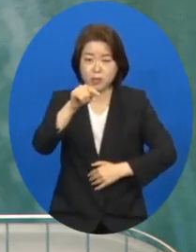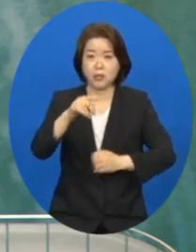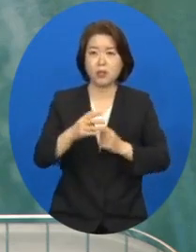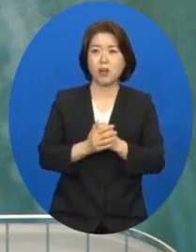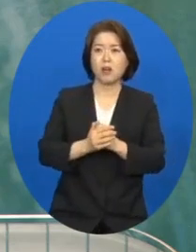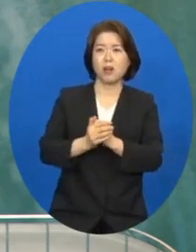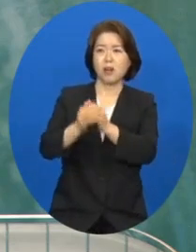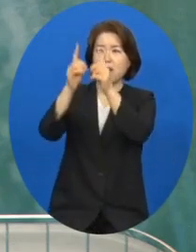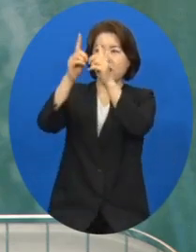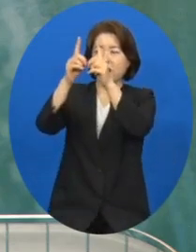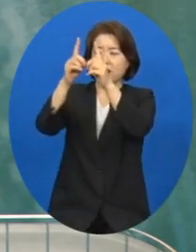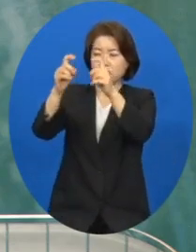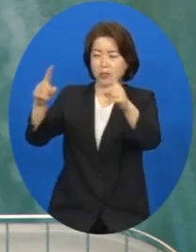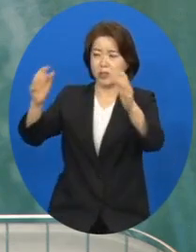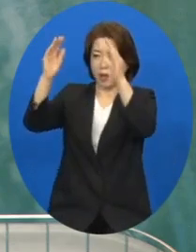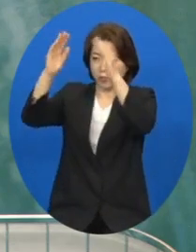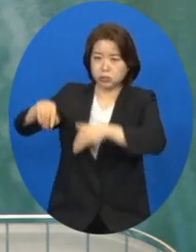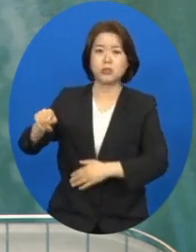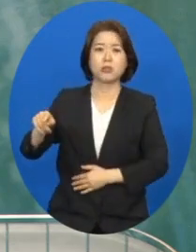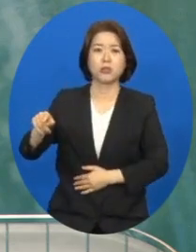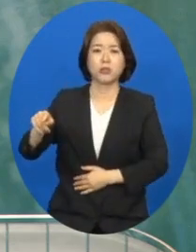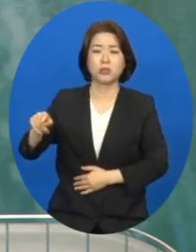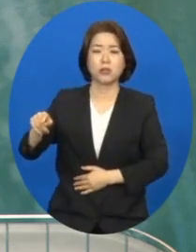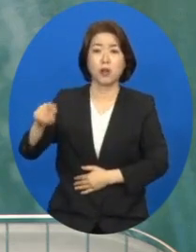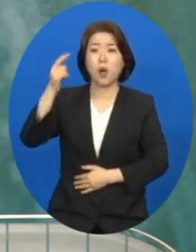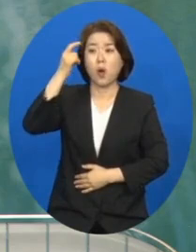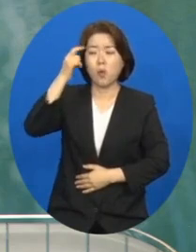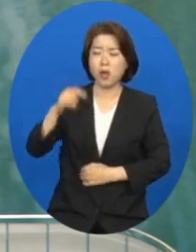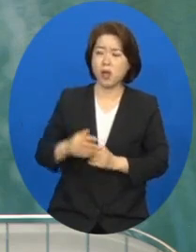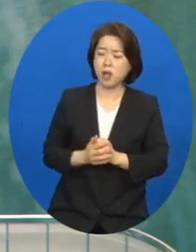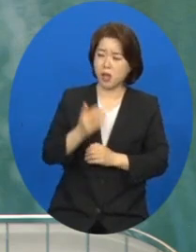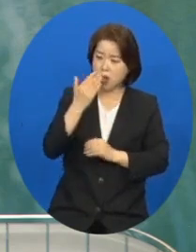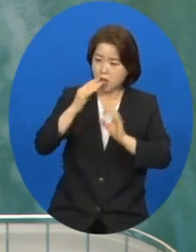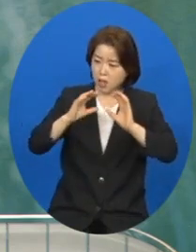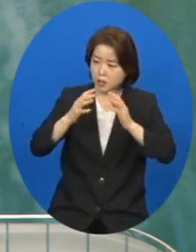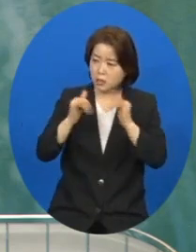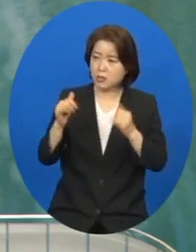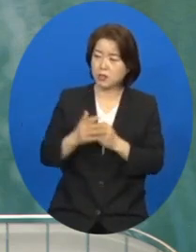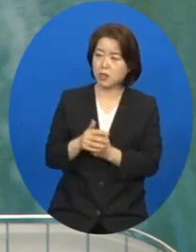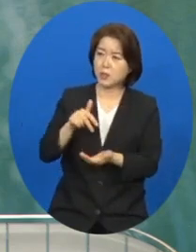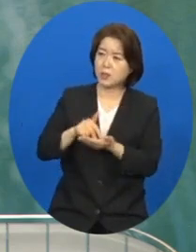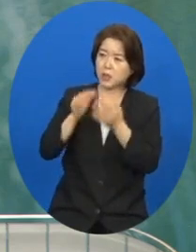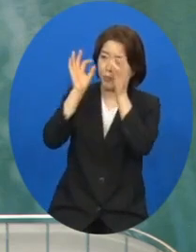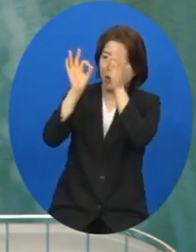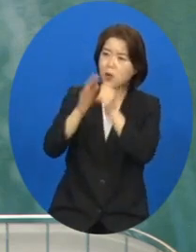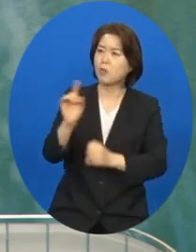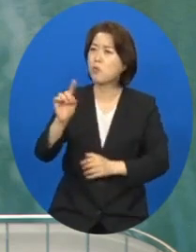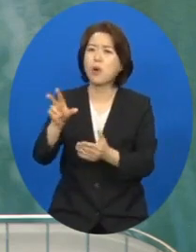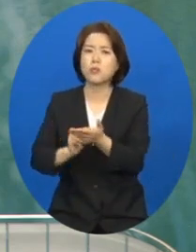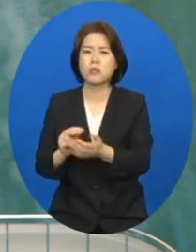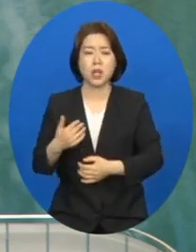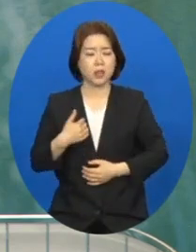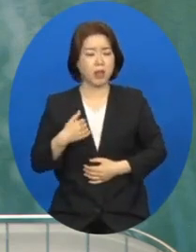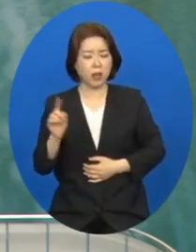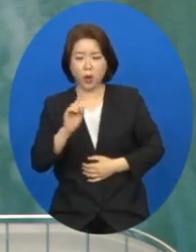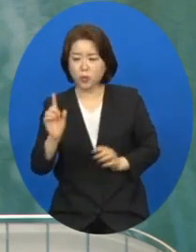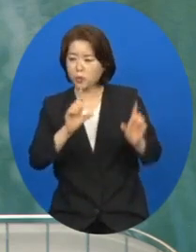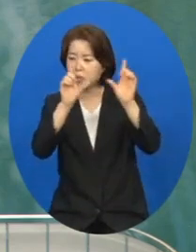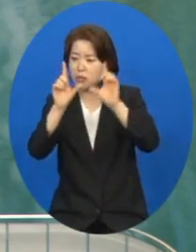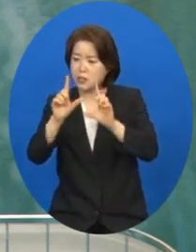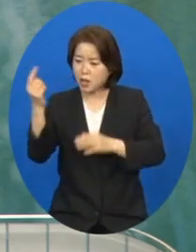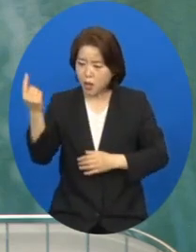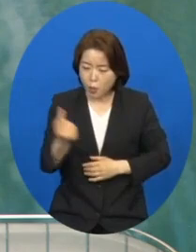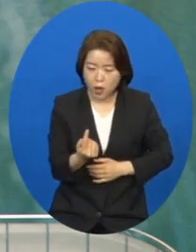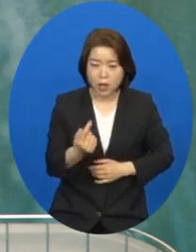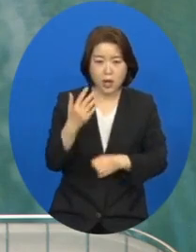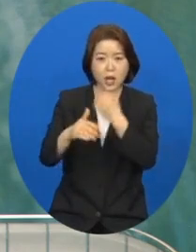다 무너져야 되나, 그들로서는 도대체 무엇이 문제인가, 우리가 도대체 어떻게 살았기에 하나님께서